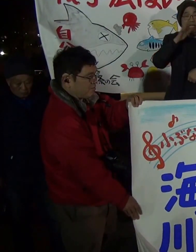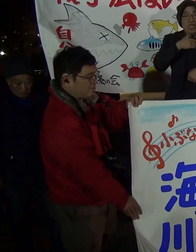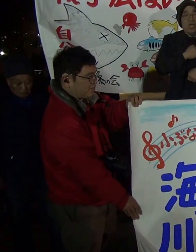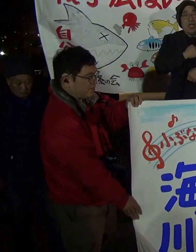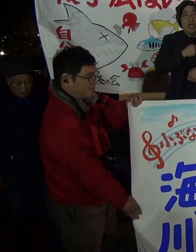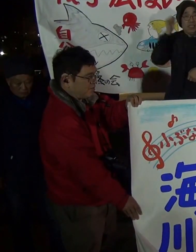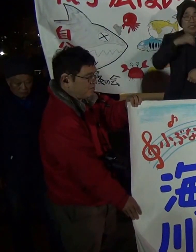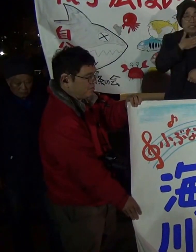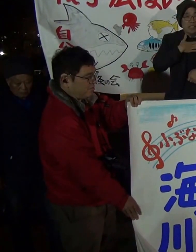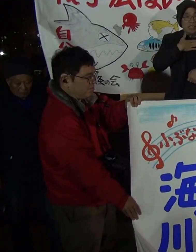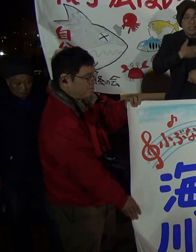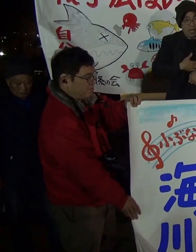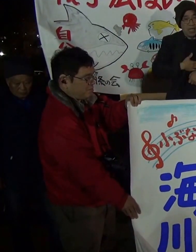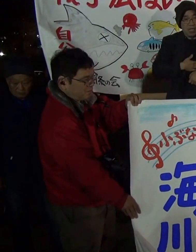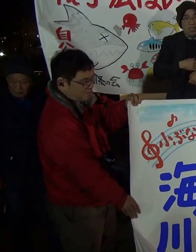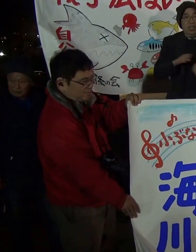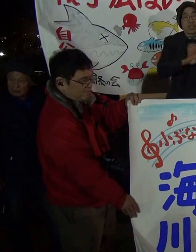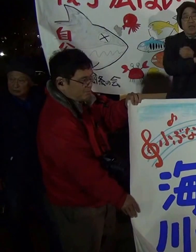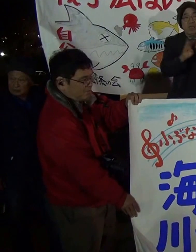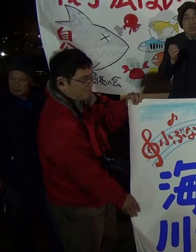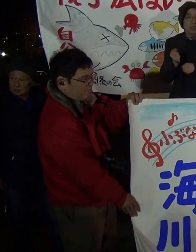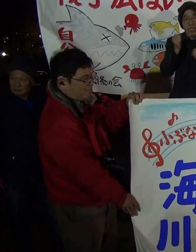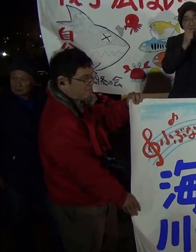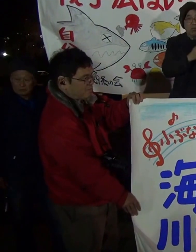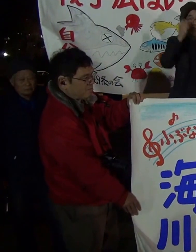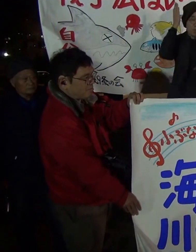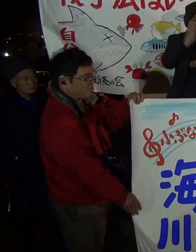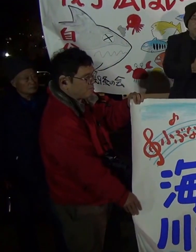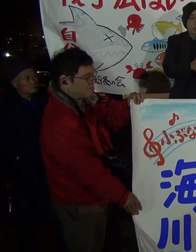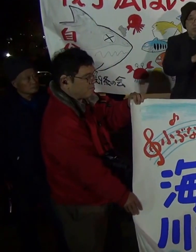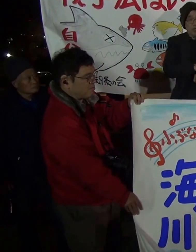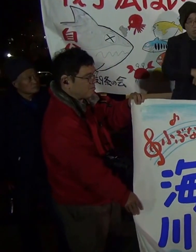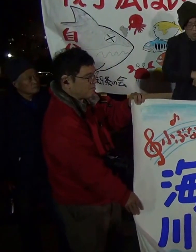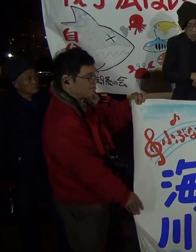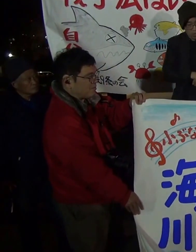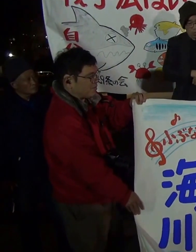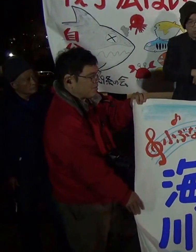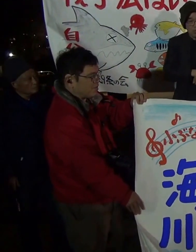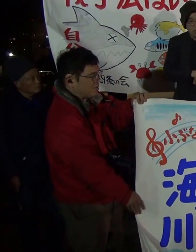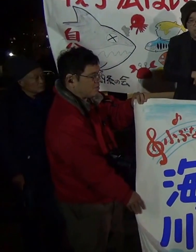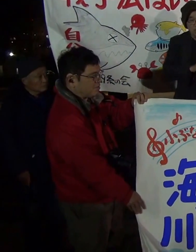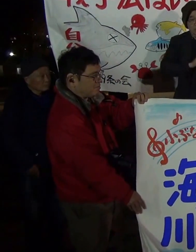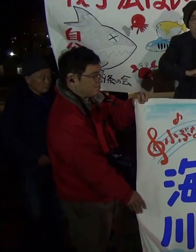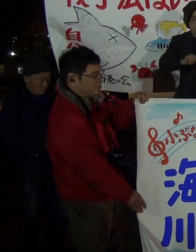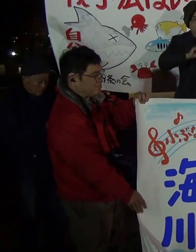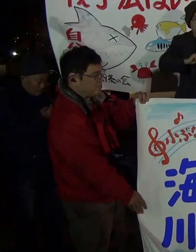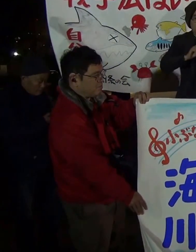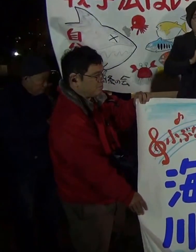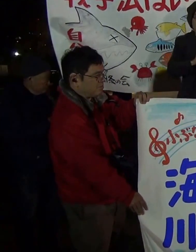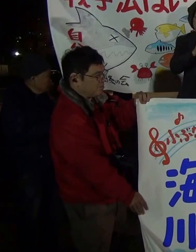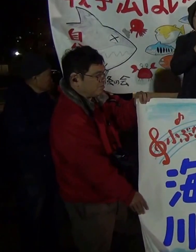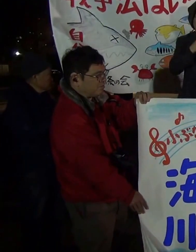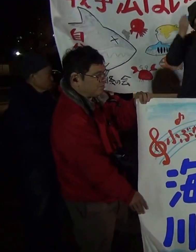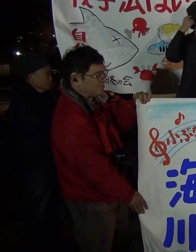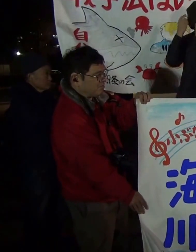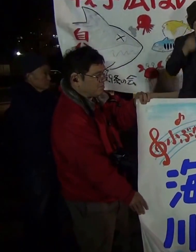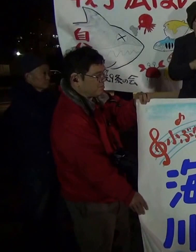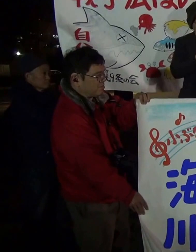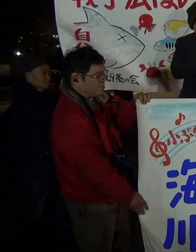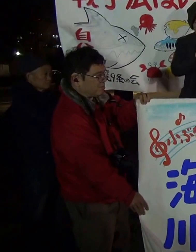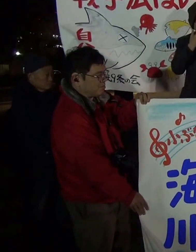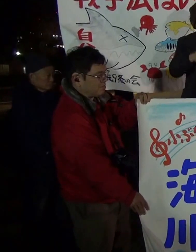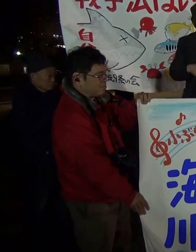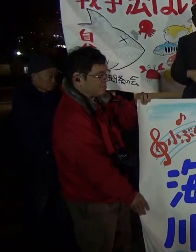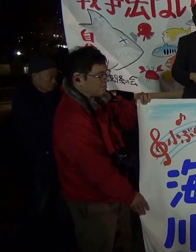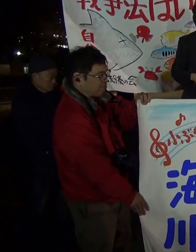稼働させない、廃止させるということで頑張っていきたいと思います。今日は時間どうも忙しい中ありがとうございます。 ありがとうございました。